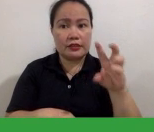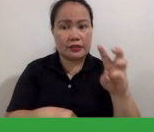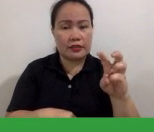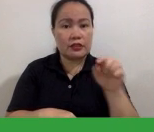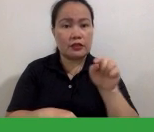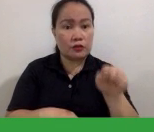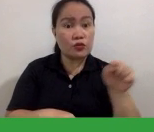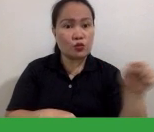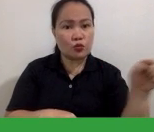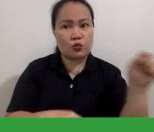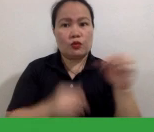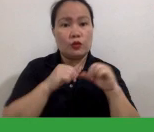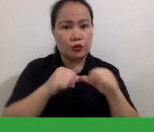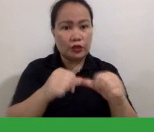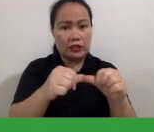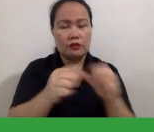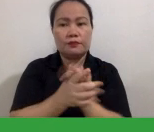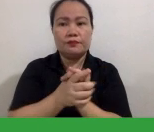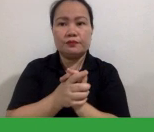decimal form is